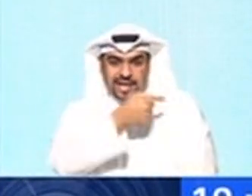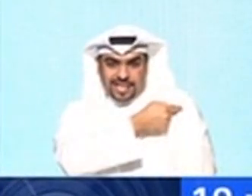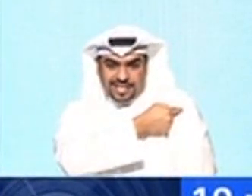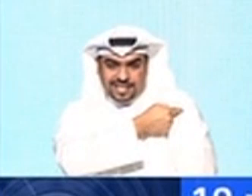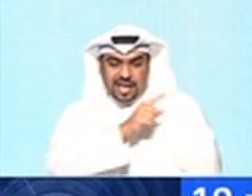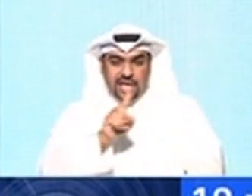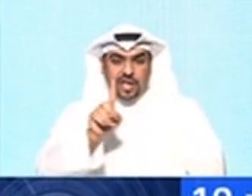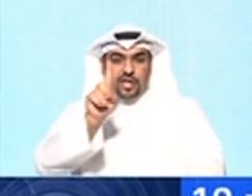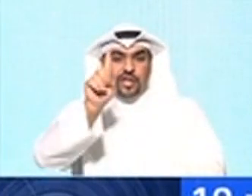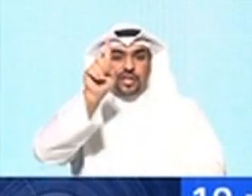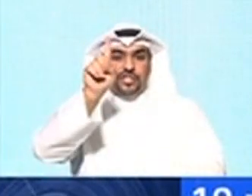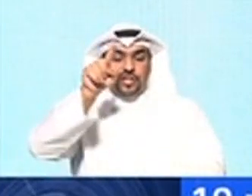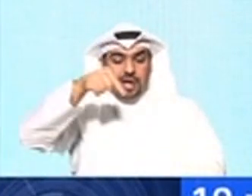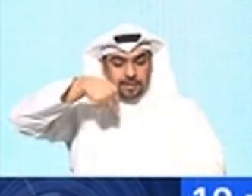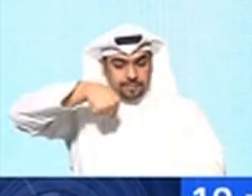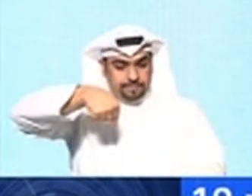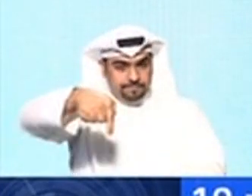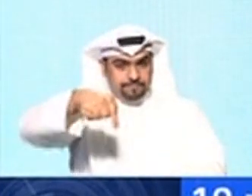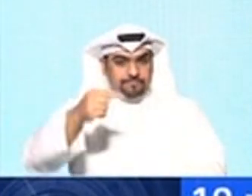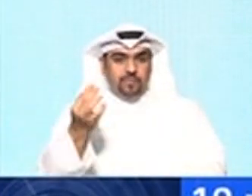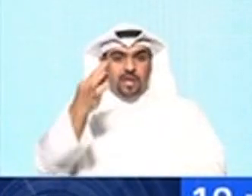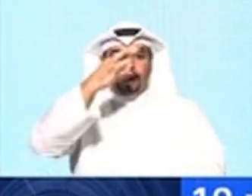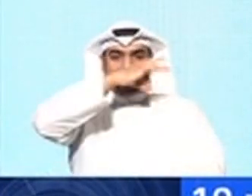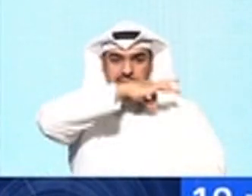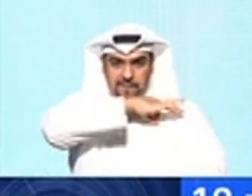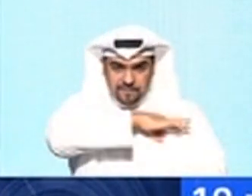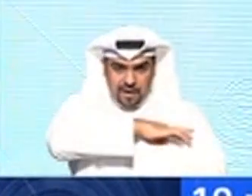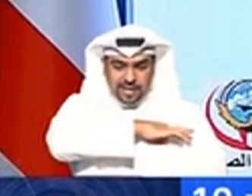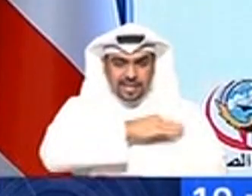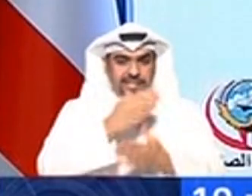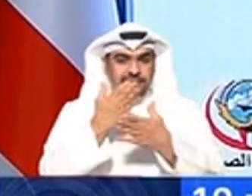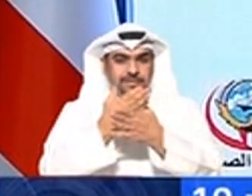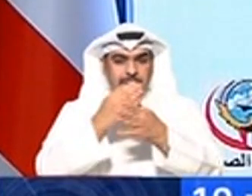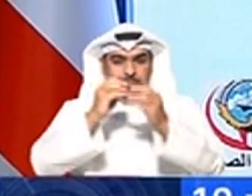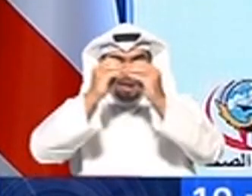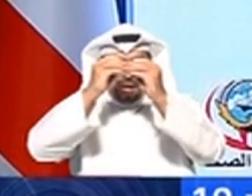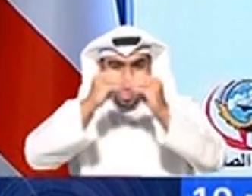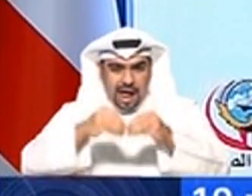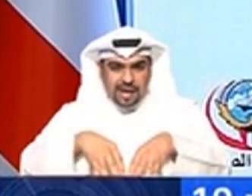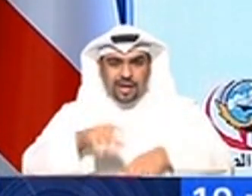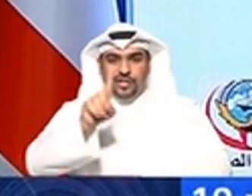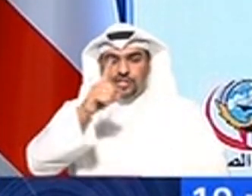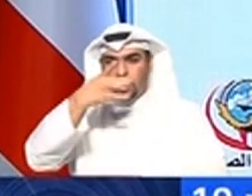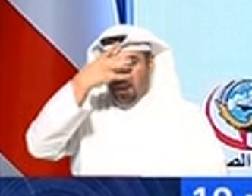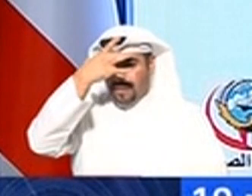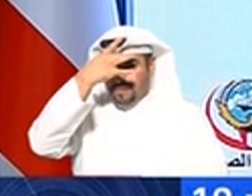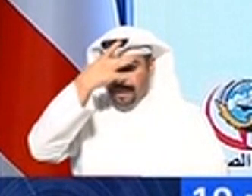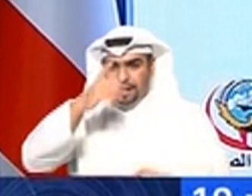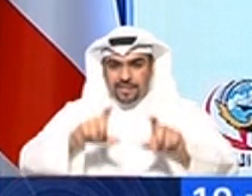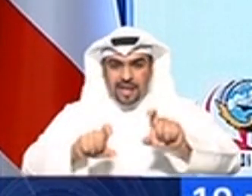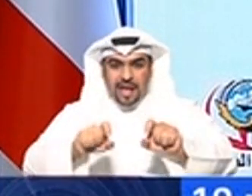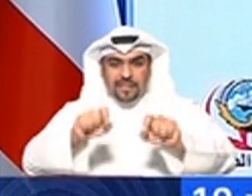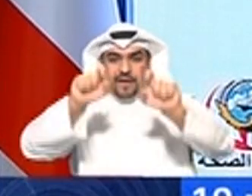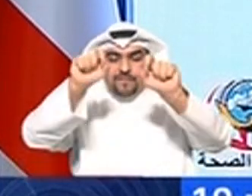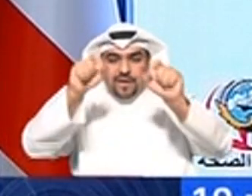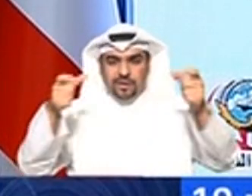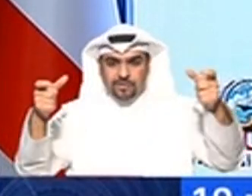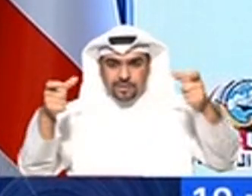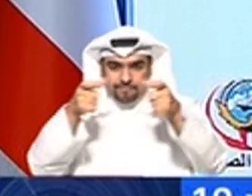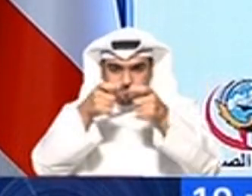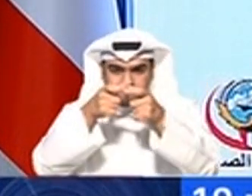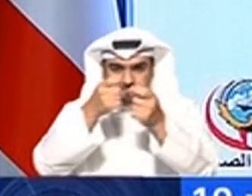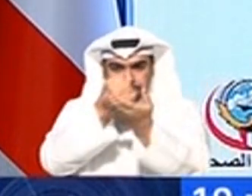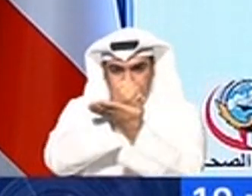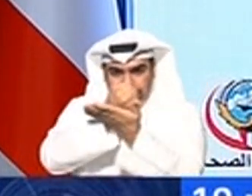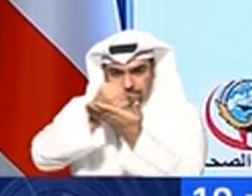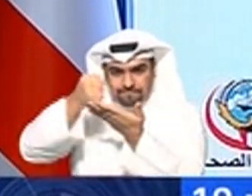الله ضمن الجهود والحلول المرسومة في احتواء تفشي هذا الفيروس